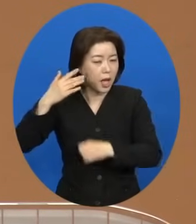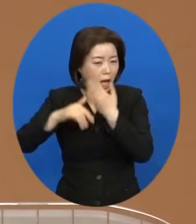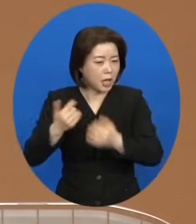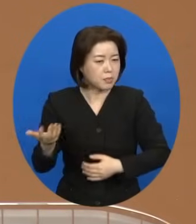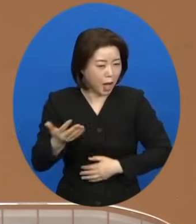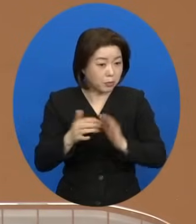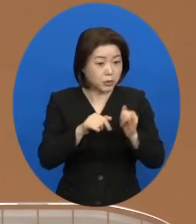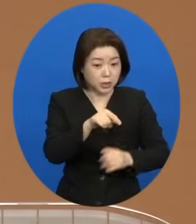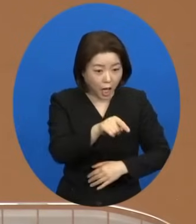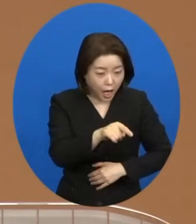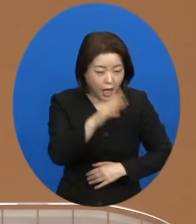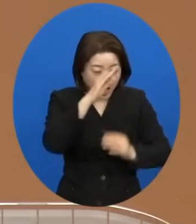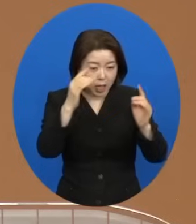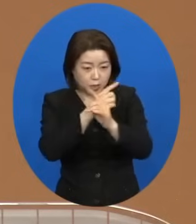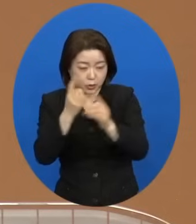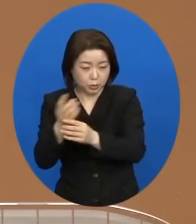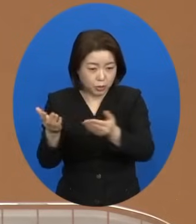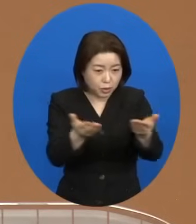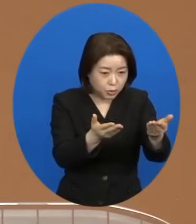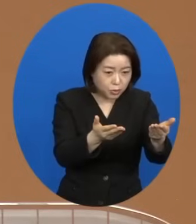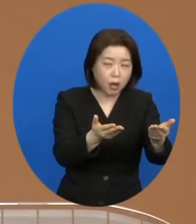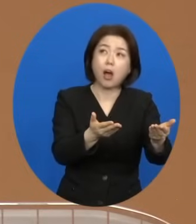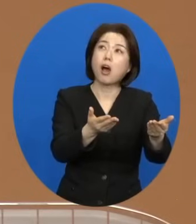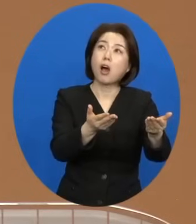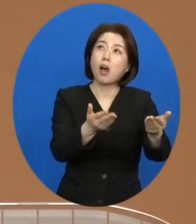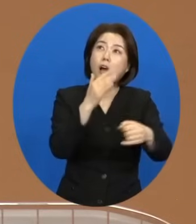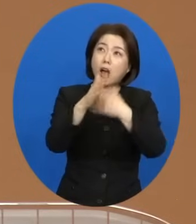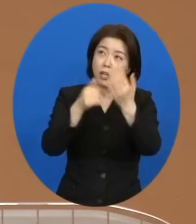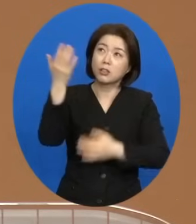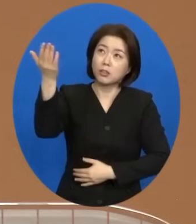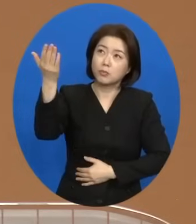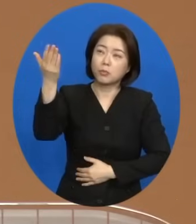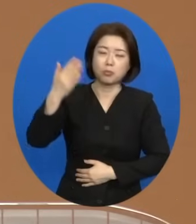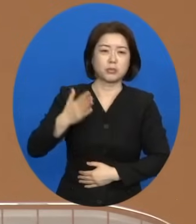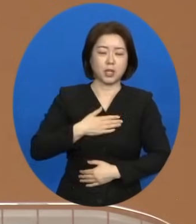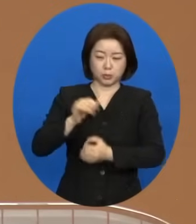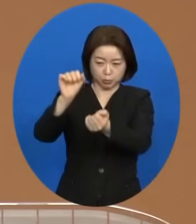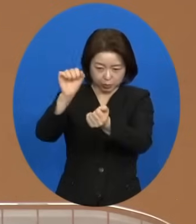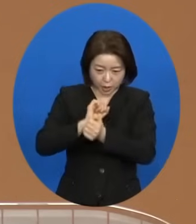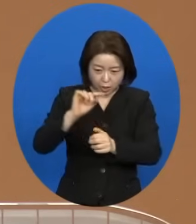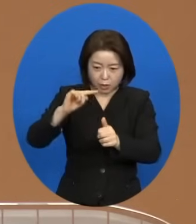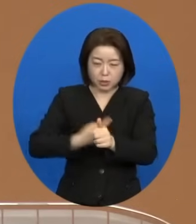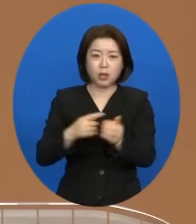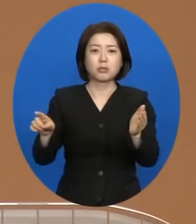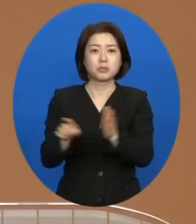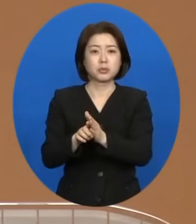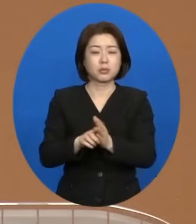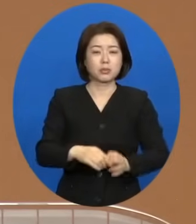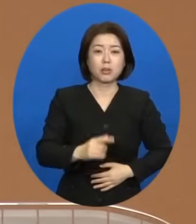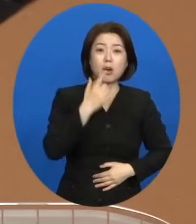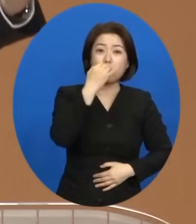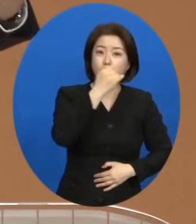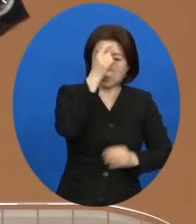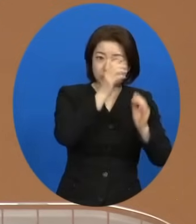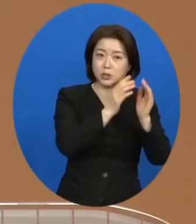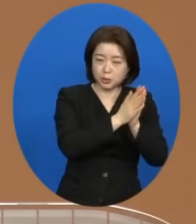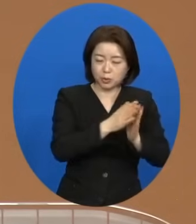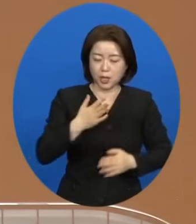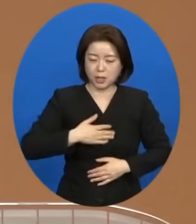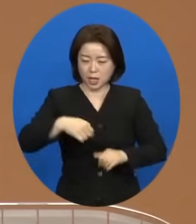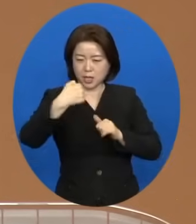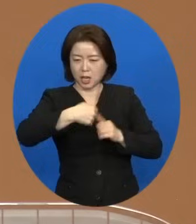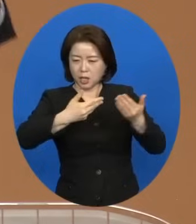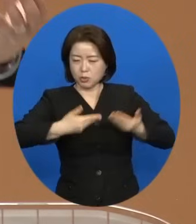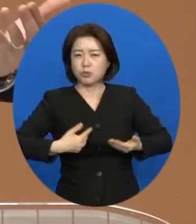자에게 치유하시는 그런 분이시고 하는 것이 믿어지는 겁니다 어머니의 기도가 뭐였습니까 저에게 양육하시는